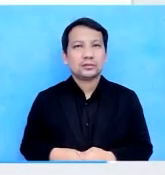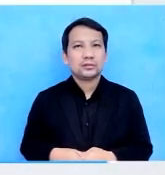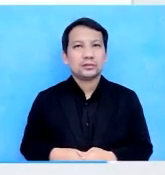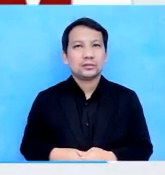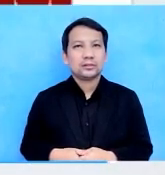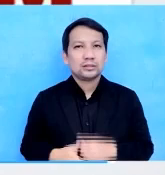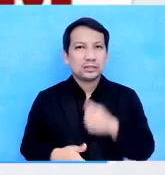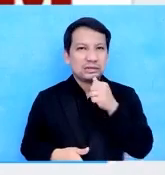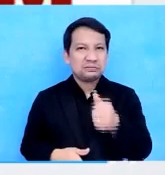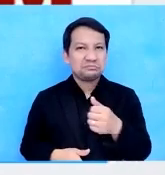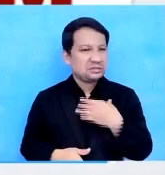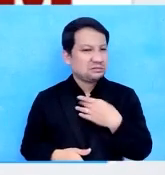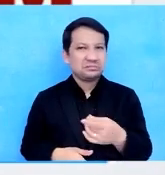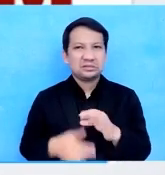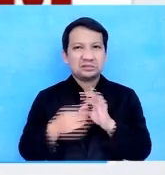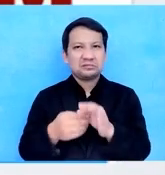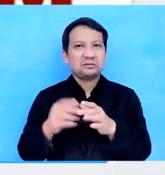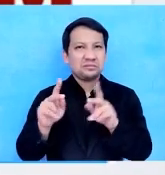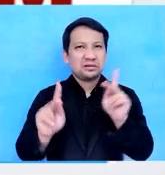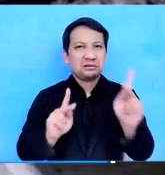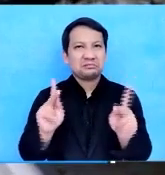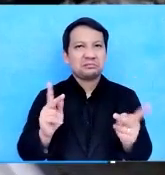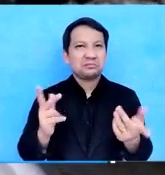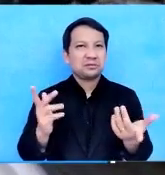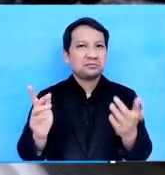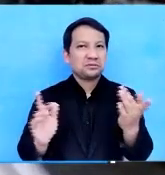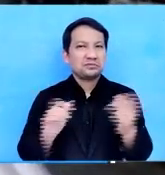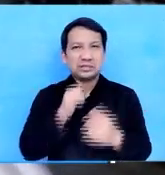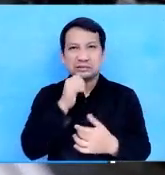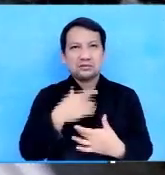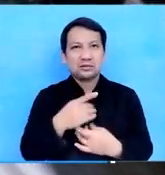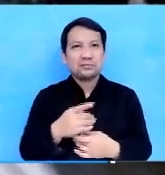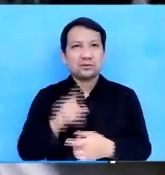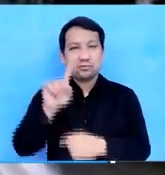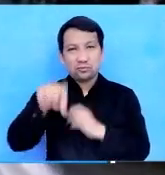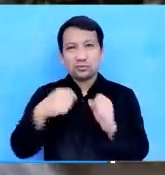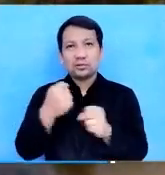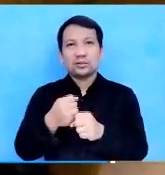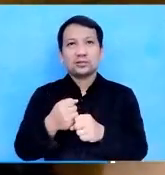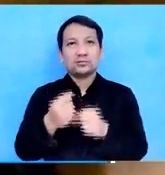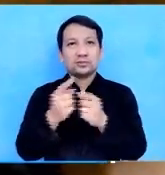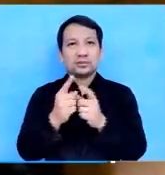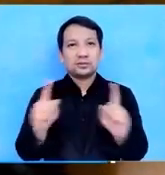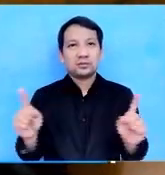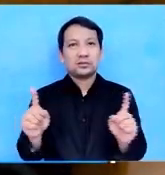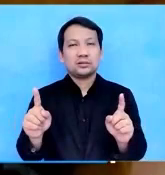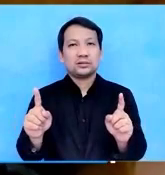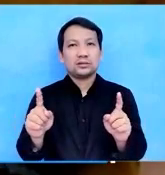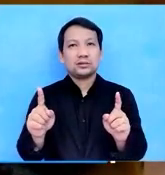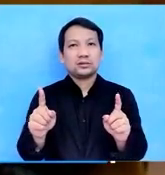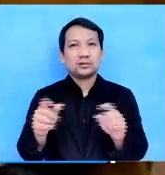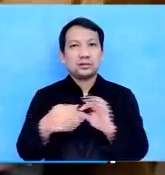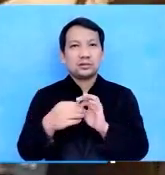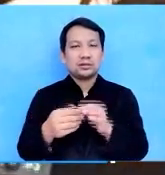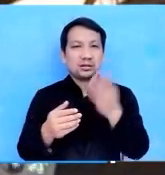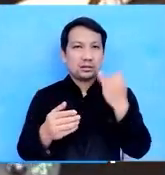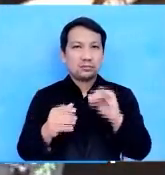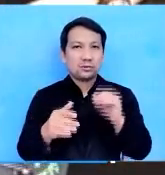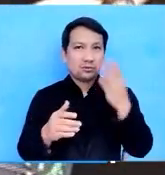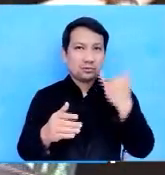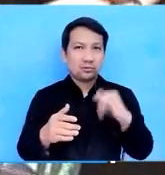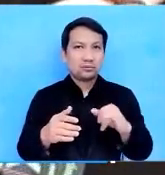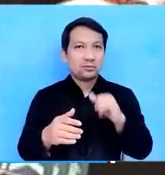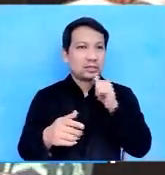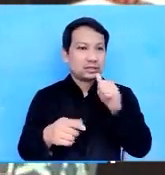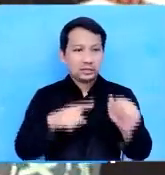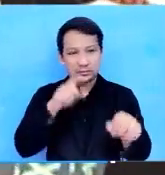Hindi yan nagustuhan ng maraming netizens. Mag-iisang taon na rin ang kumpirmahin ng dalawa ang hiwalayan dahil yan sa pagiging